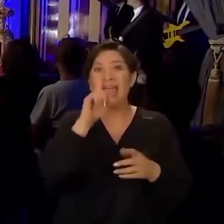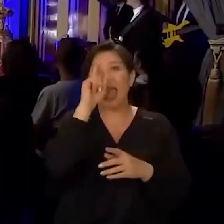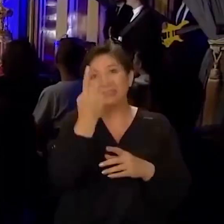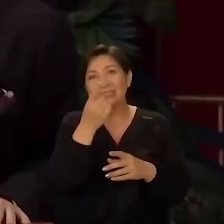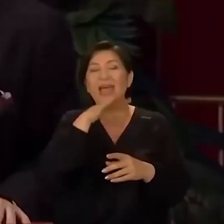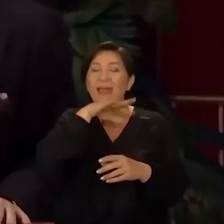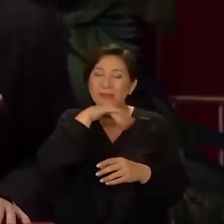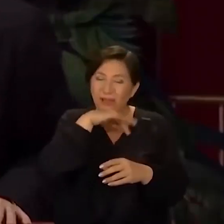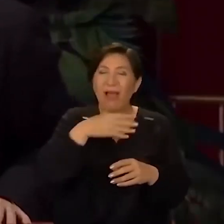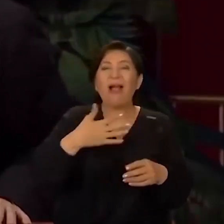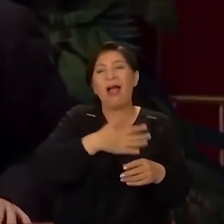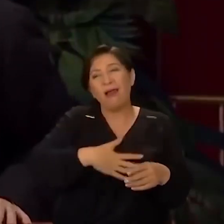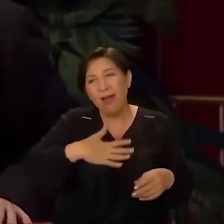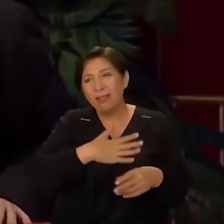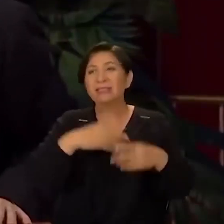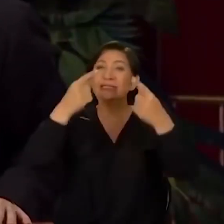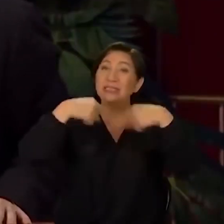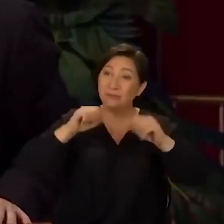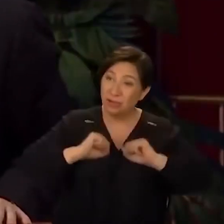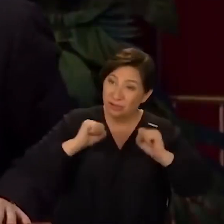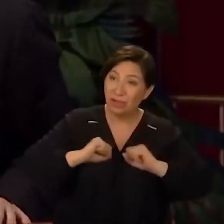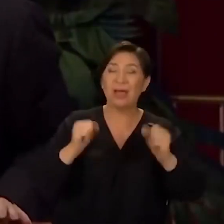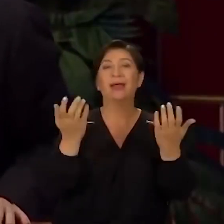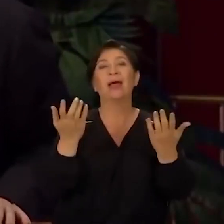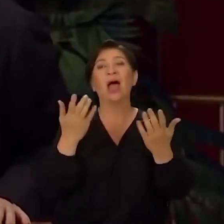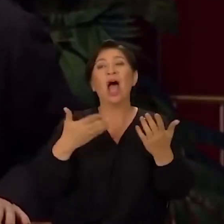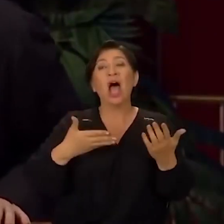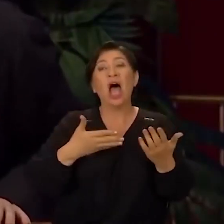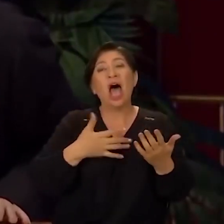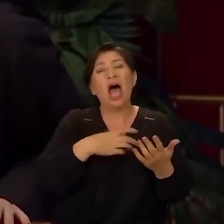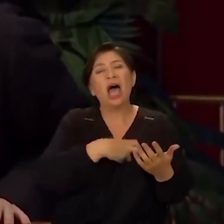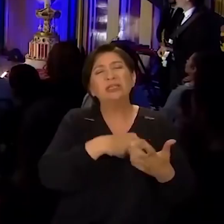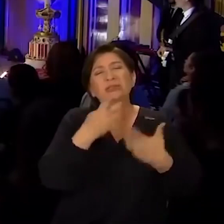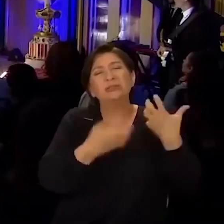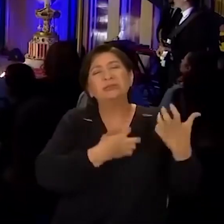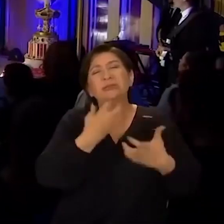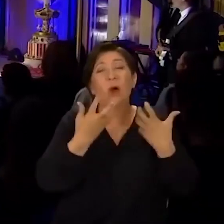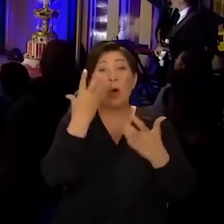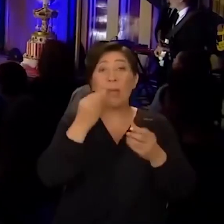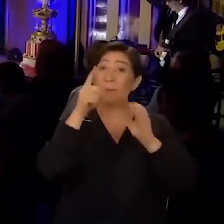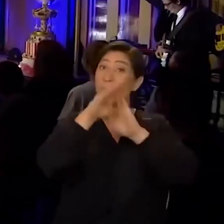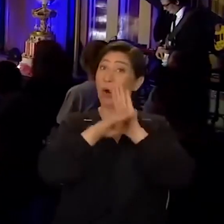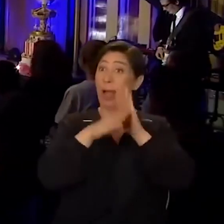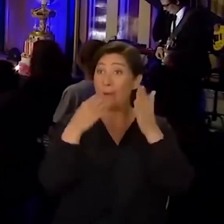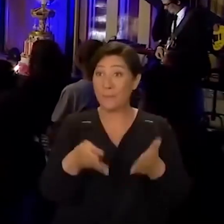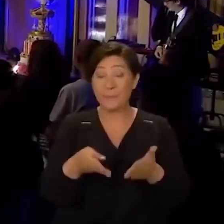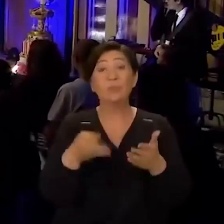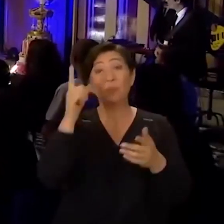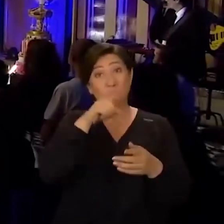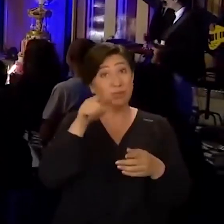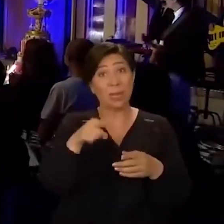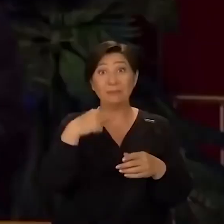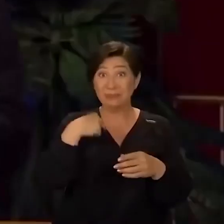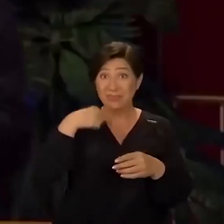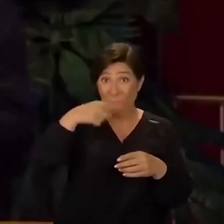Yalnızlar yaşlılar karnı arayanlar sınavlara çalışanlar Aşk Acısı Çekenler için bir program Dolayısıyla